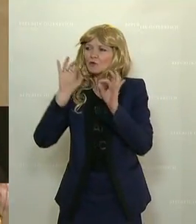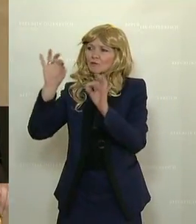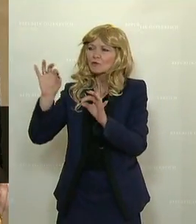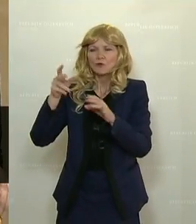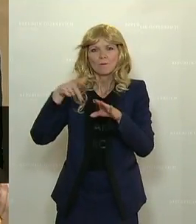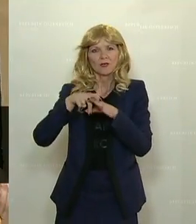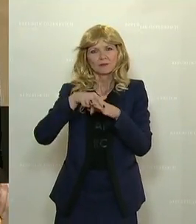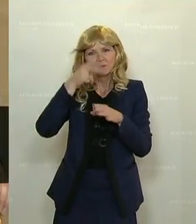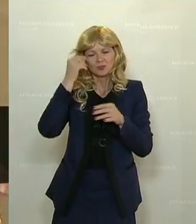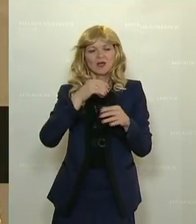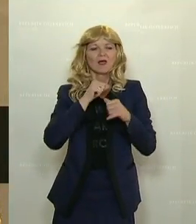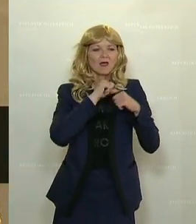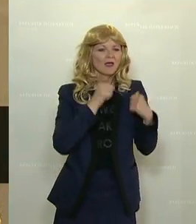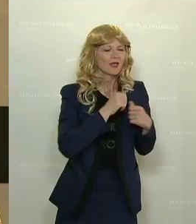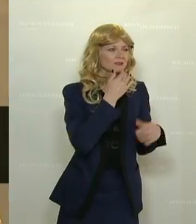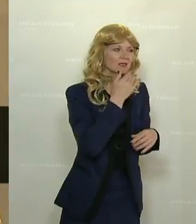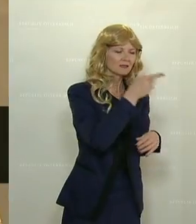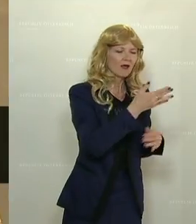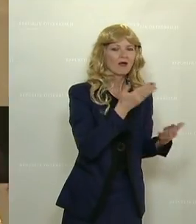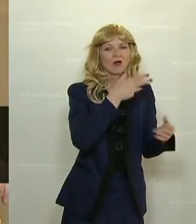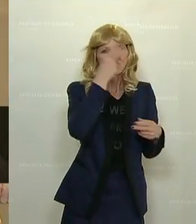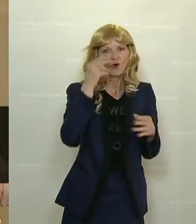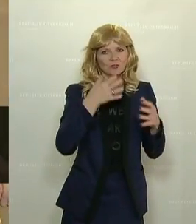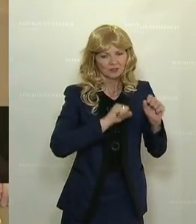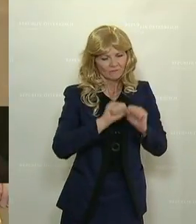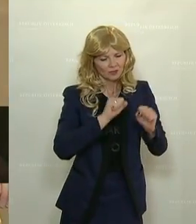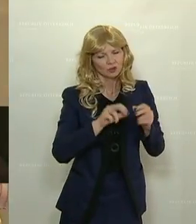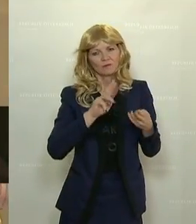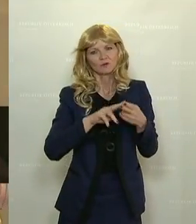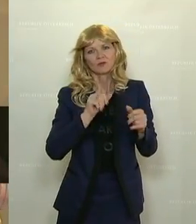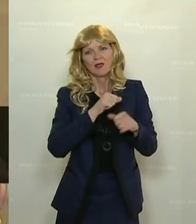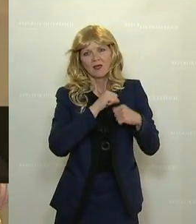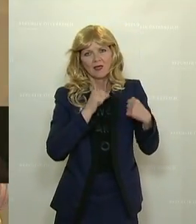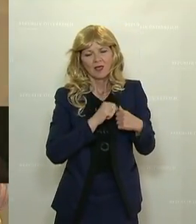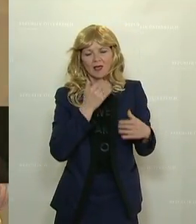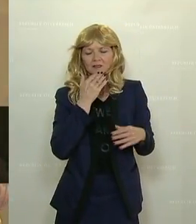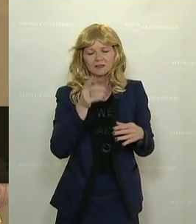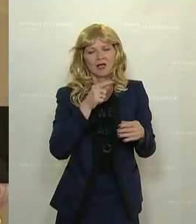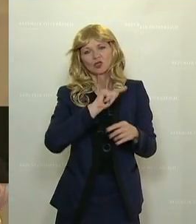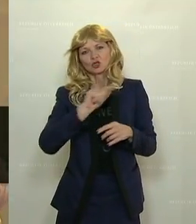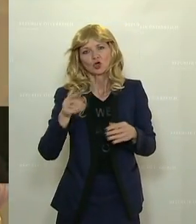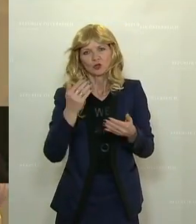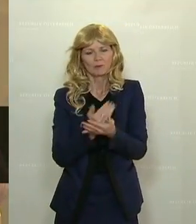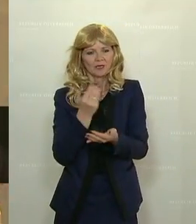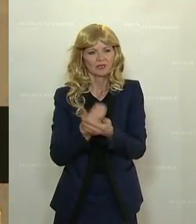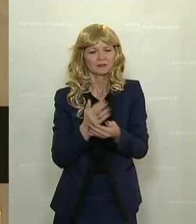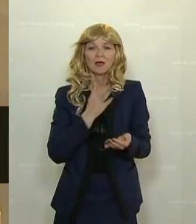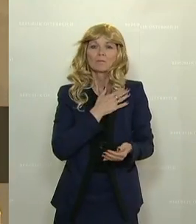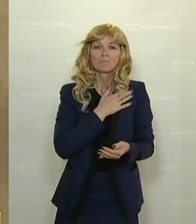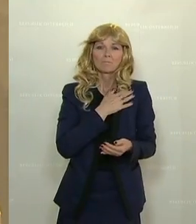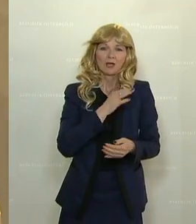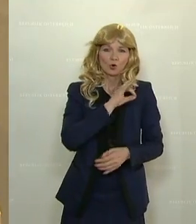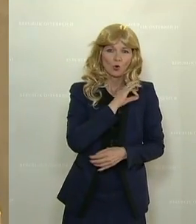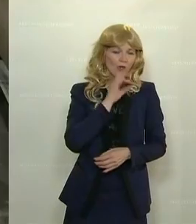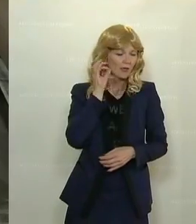Arbeit der Volksanwaltschaft. Herzlichen Dank für diesen Sonderbericht. Meine Kollegin Grünberg hat sich schon einige Dinge ausgeführt. Es gibt in